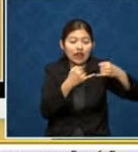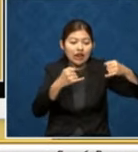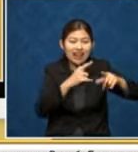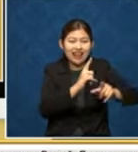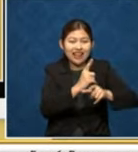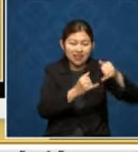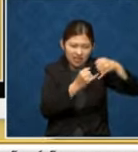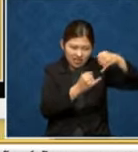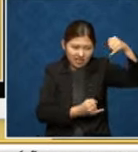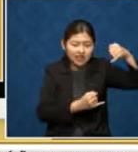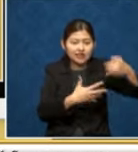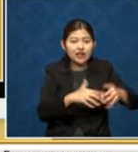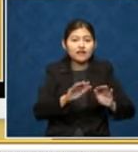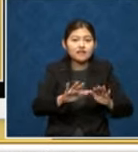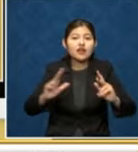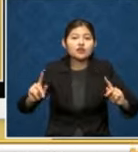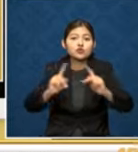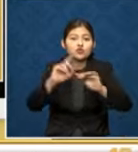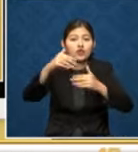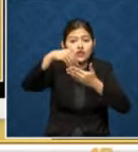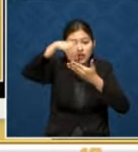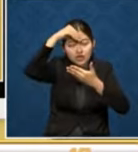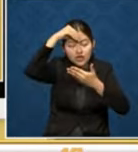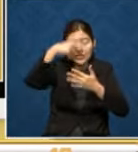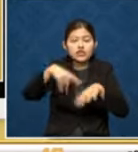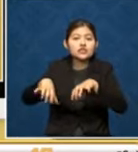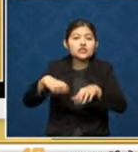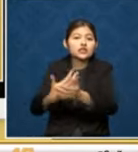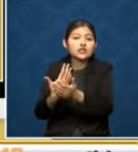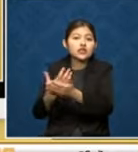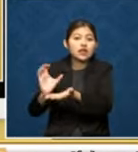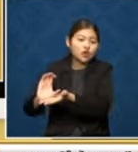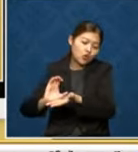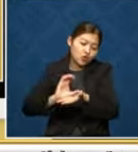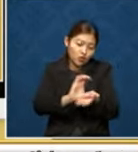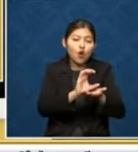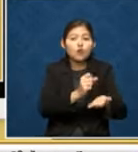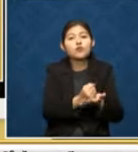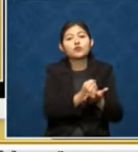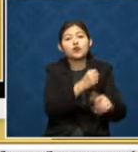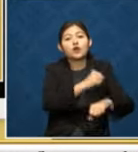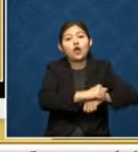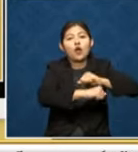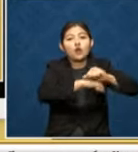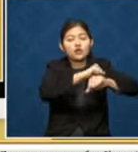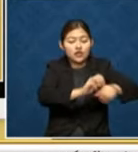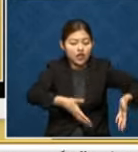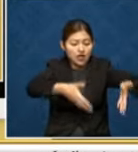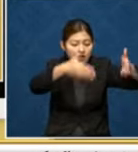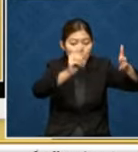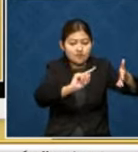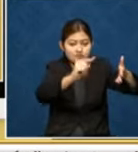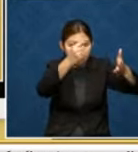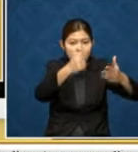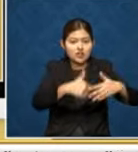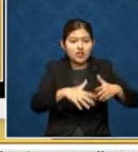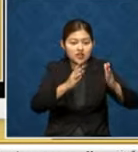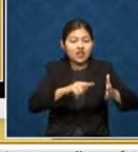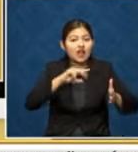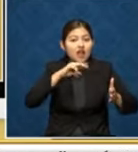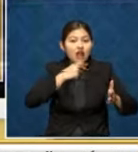ากฝากถึงกระทรวงศึกษาธิการให้จัดสรรงบประมาณในการรื้อถอนและก็สร้างอาคารใหม่ทดแทนอาคารหลังเก่